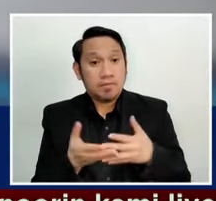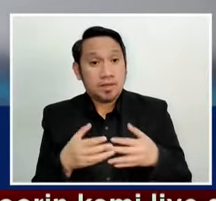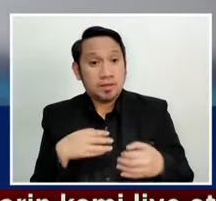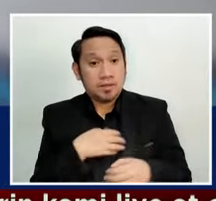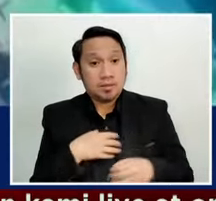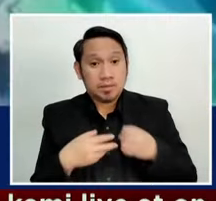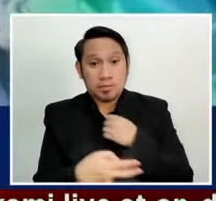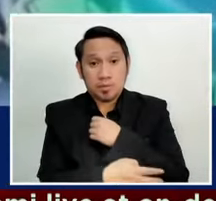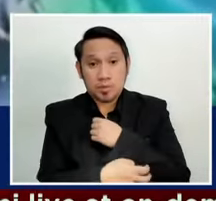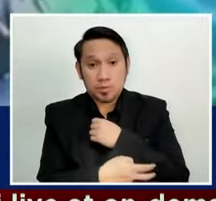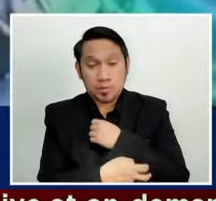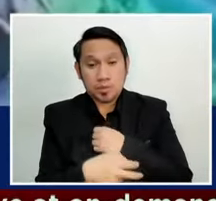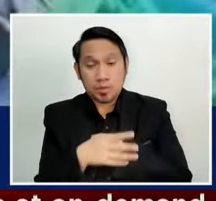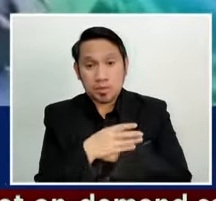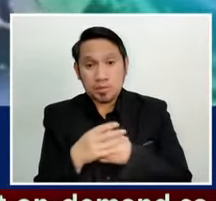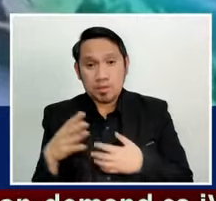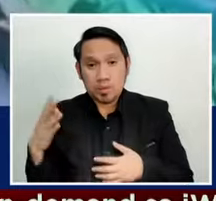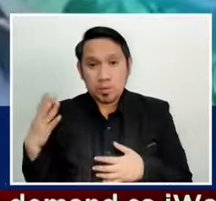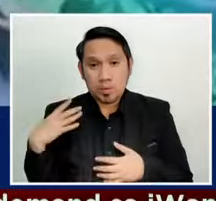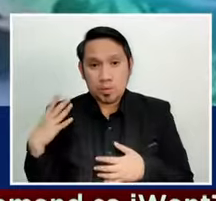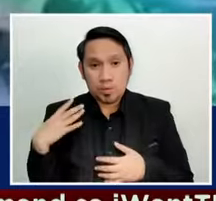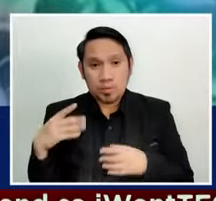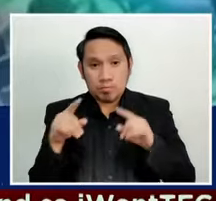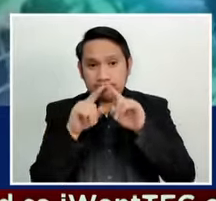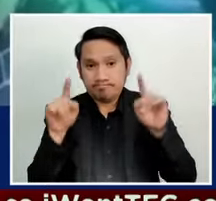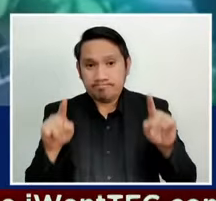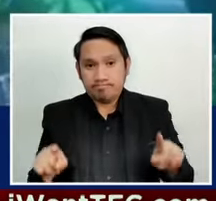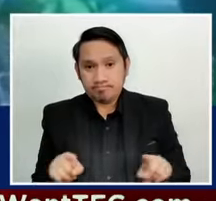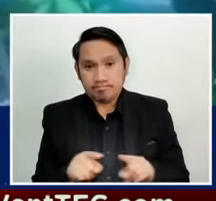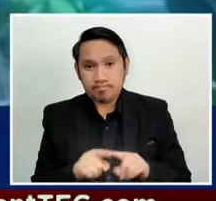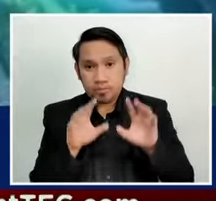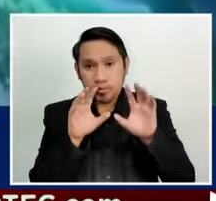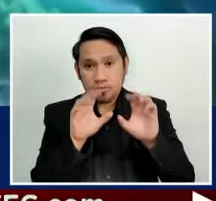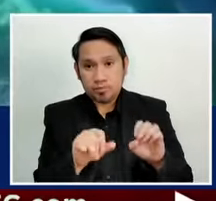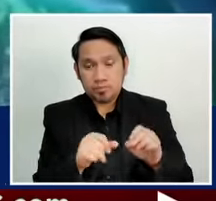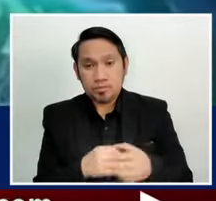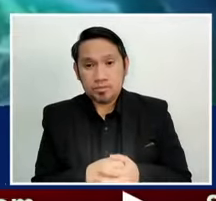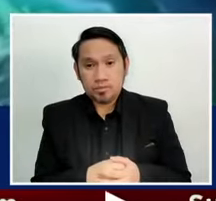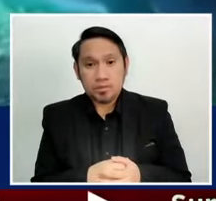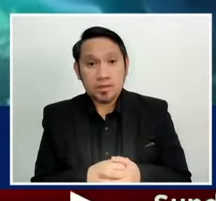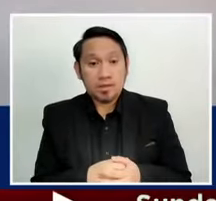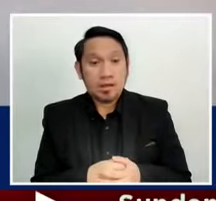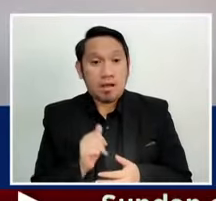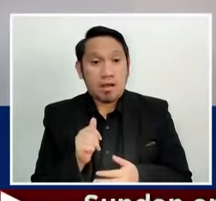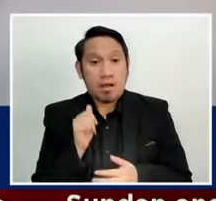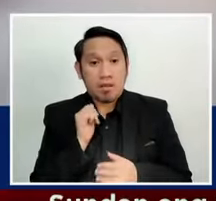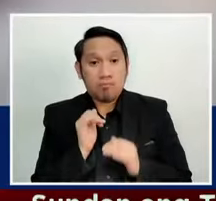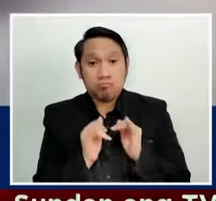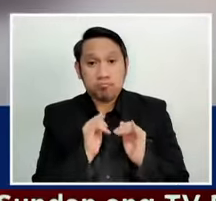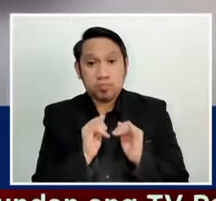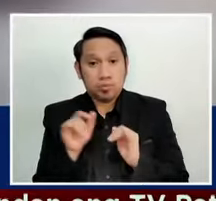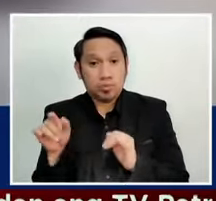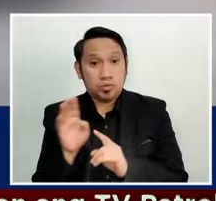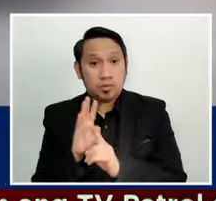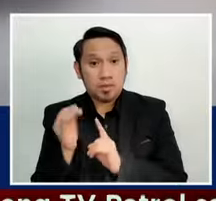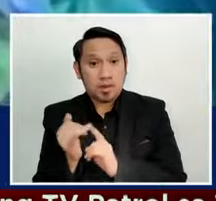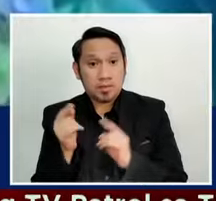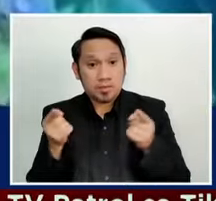robbery holdup at hinihintay nila ang warrant of arrest para siya ay mahuli. Tumanggi na mabigay ng pahayagan na turang barangay sa